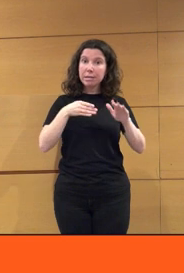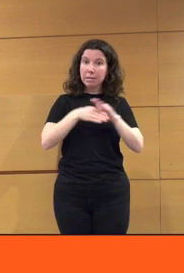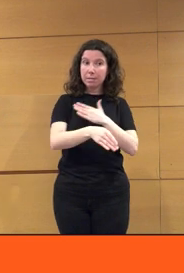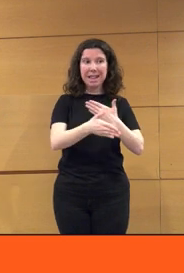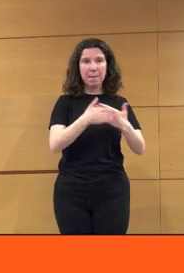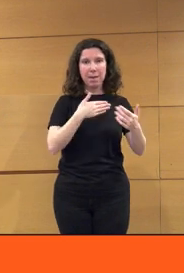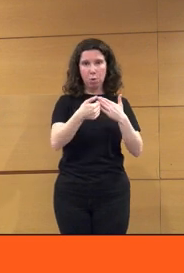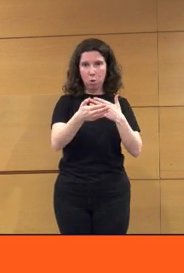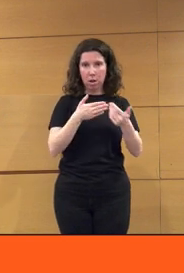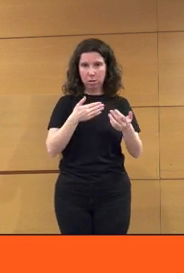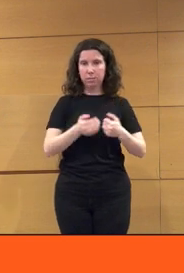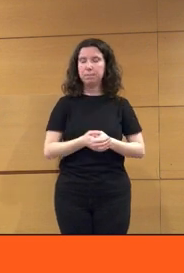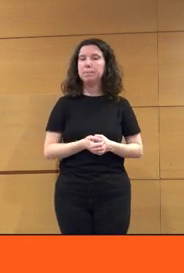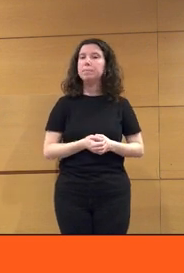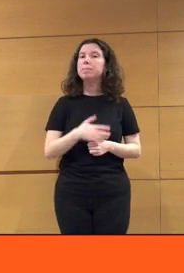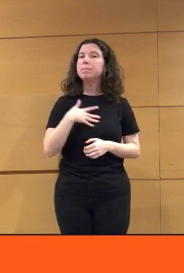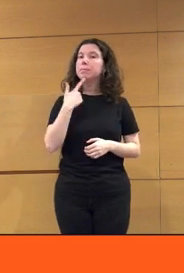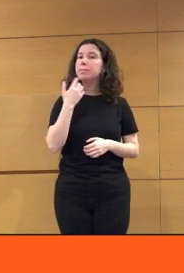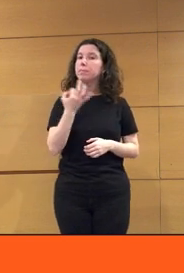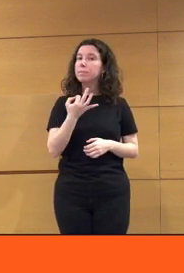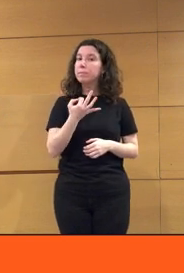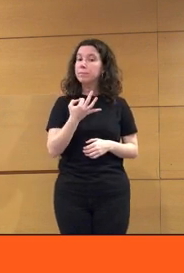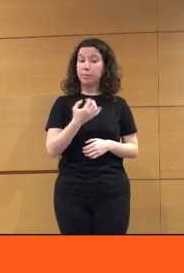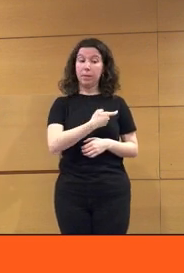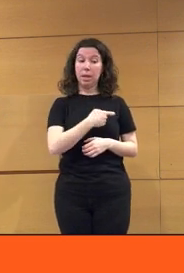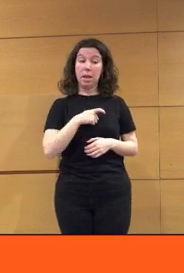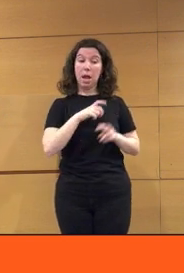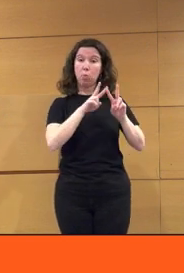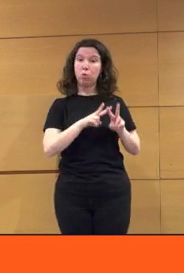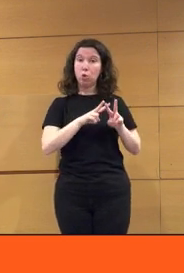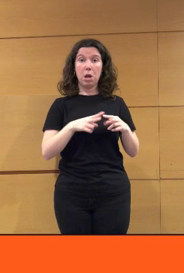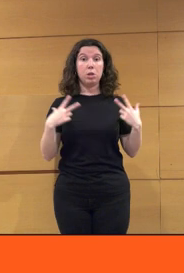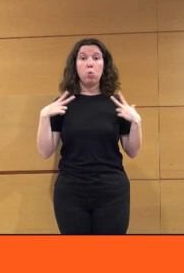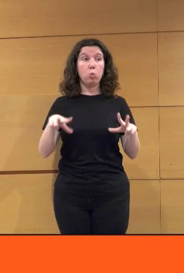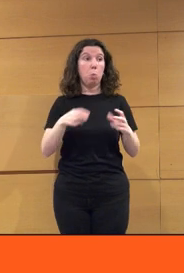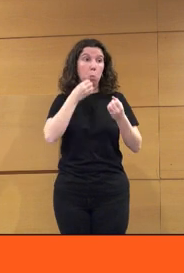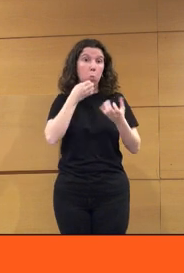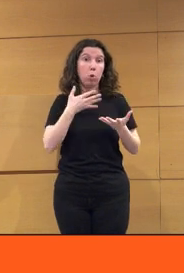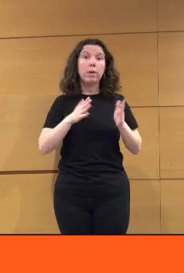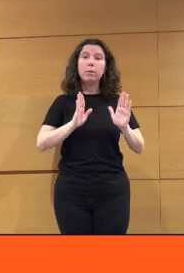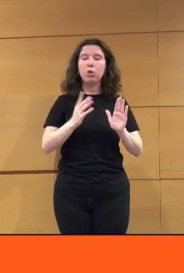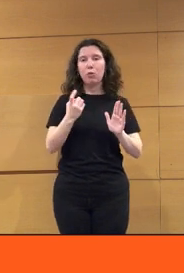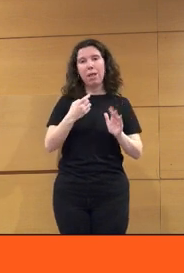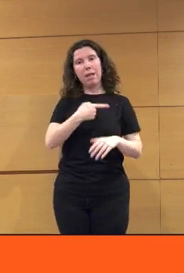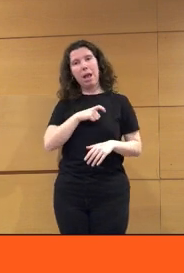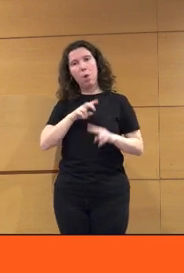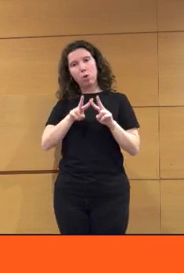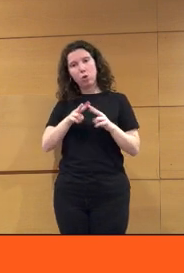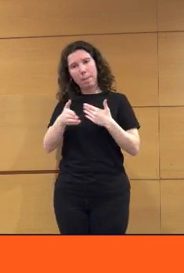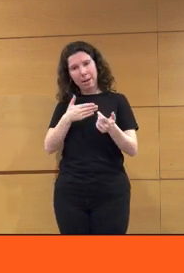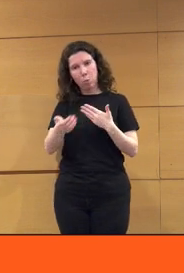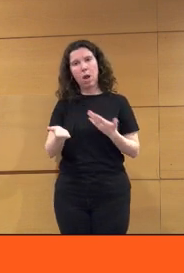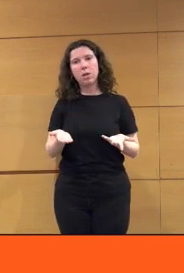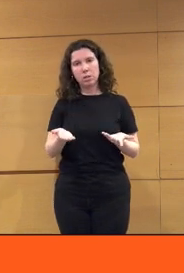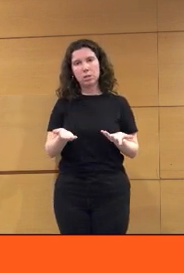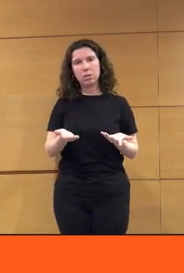manuals. Diem que les auditories automàtiques estan molt bé, però hem de fer auditories manuals, perquè és